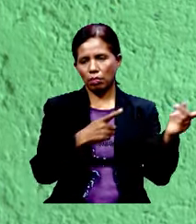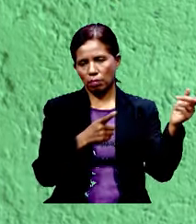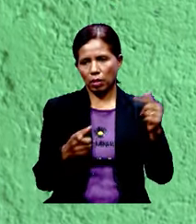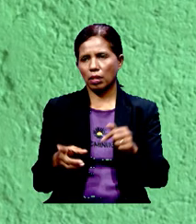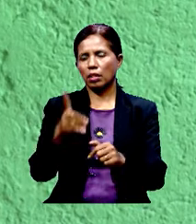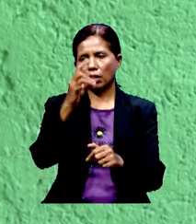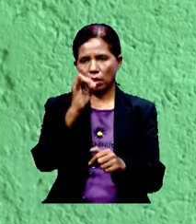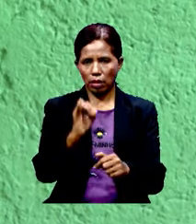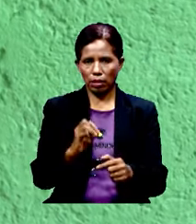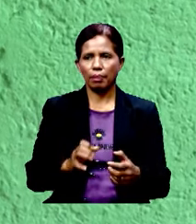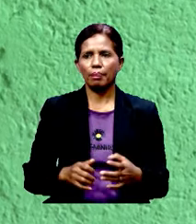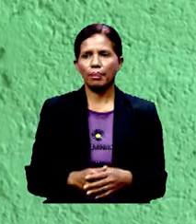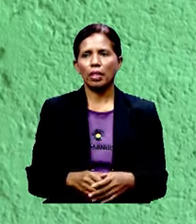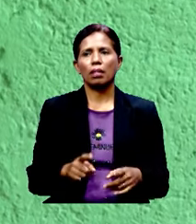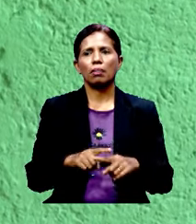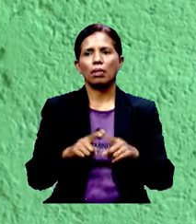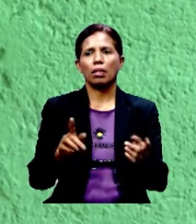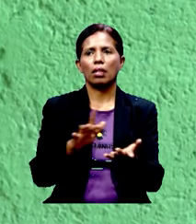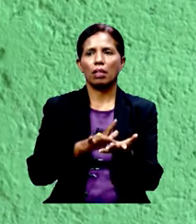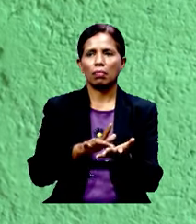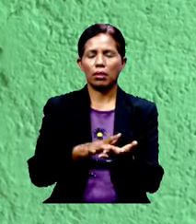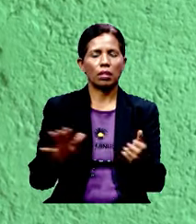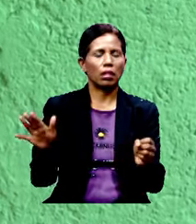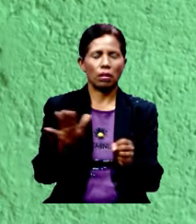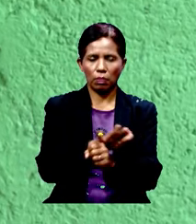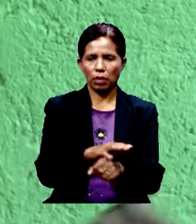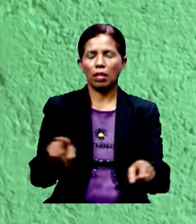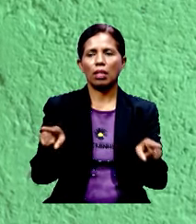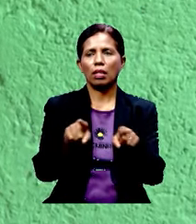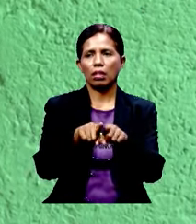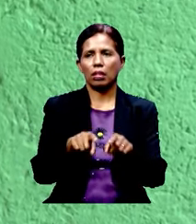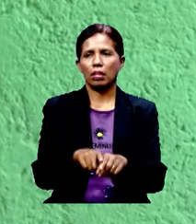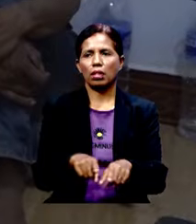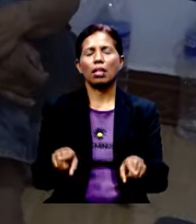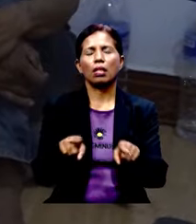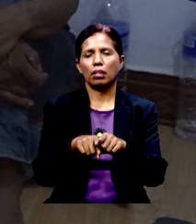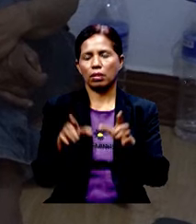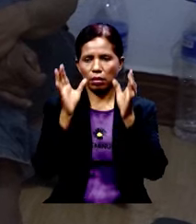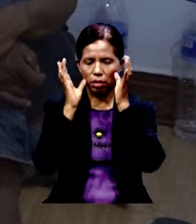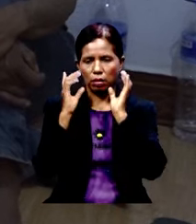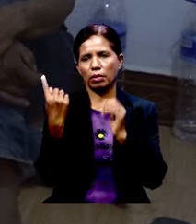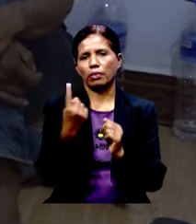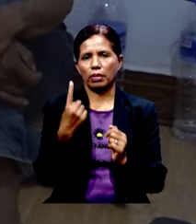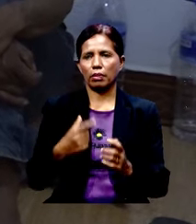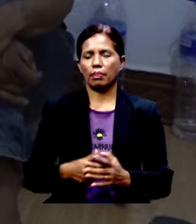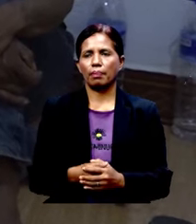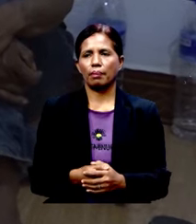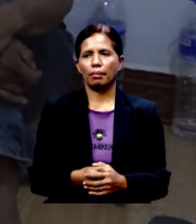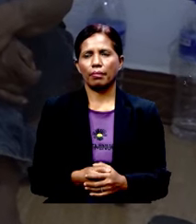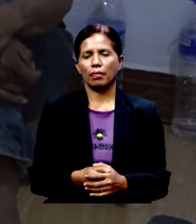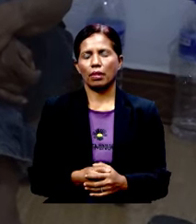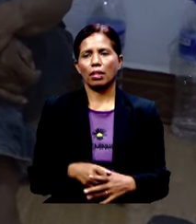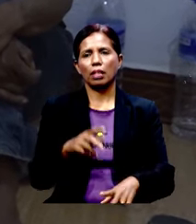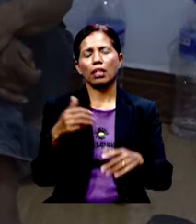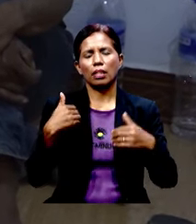mai nasional mai ma kai mo ki de la completa hanesa nemos hanesa de ne ve ia pasienti